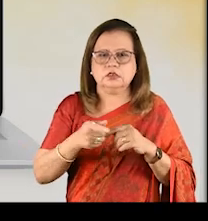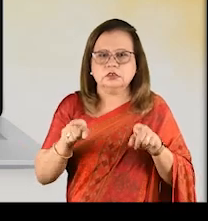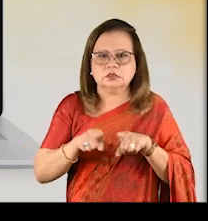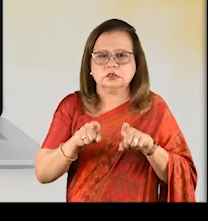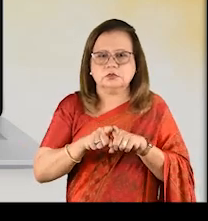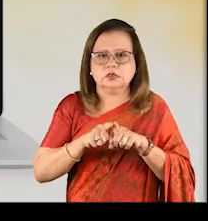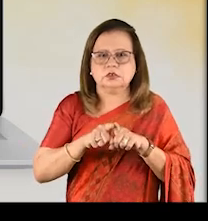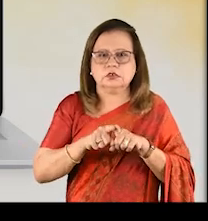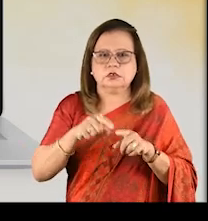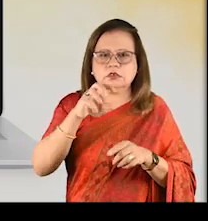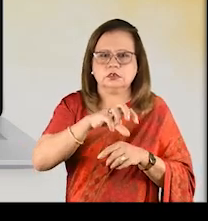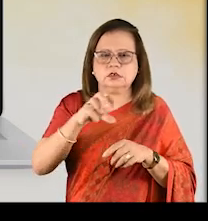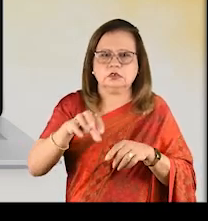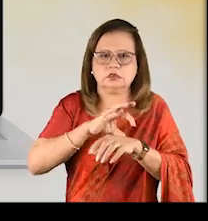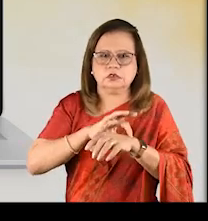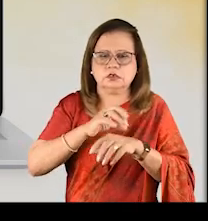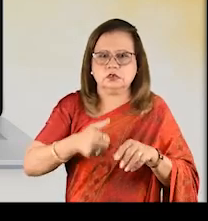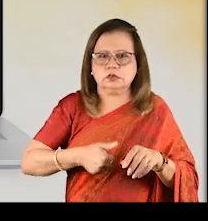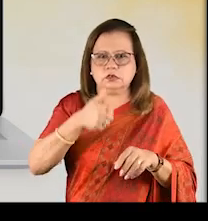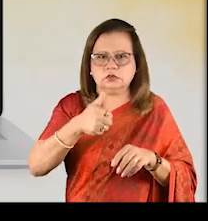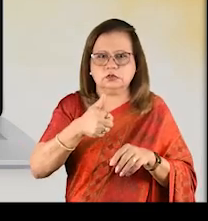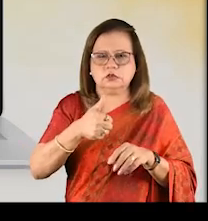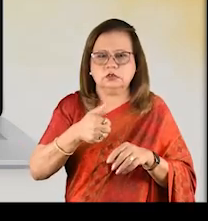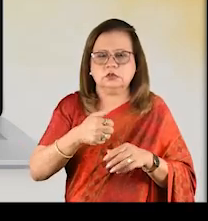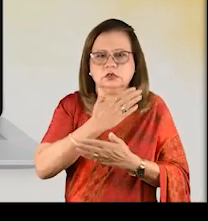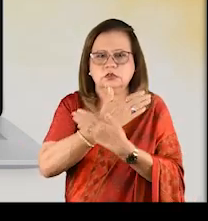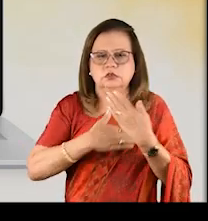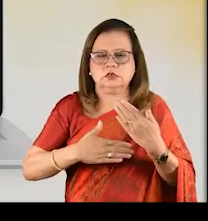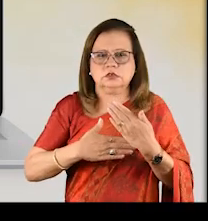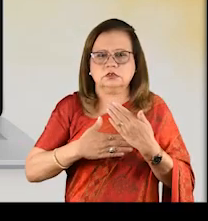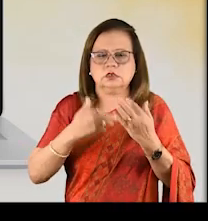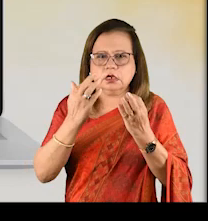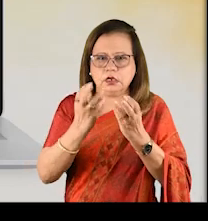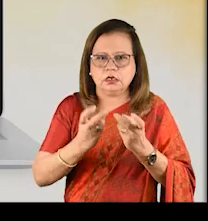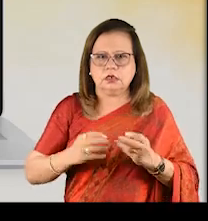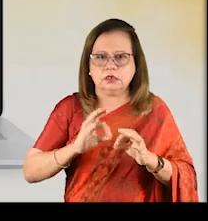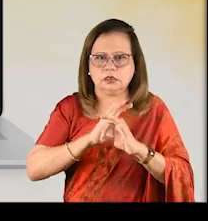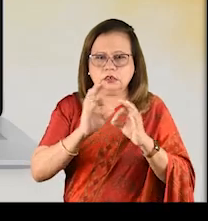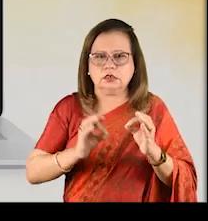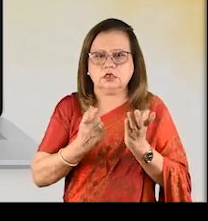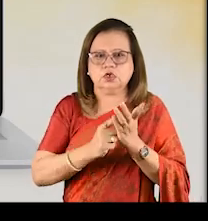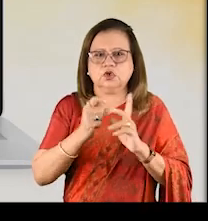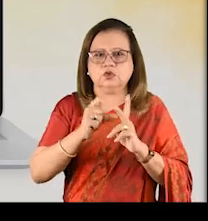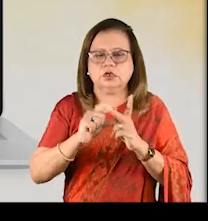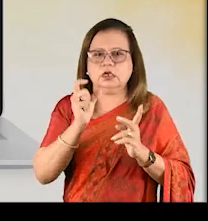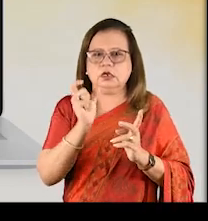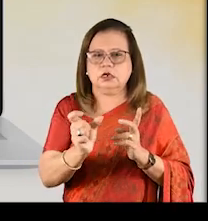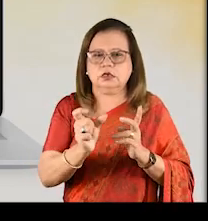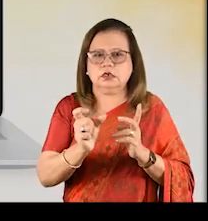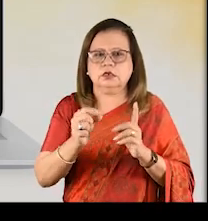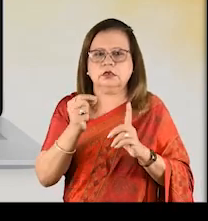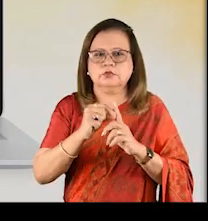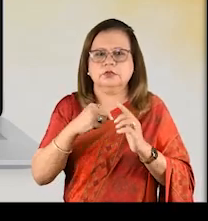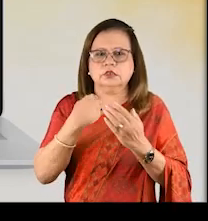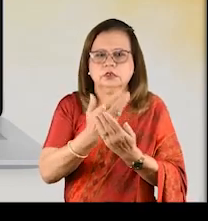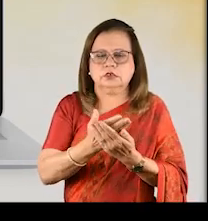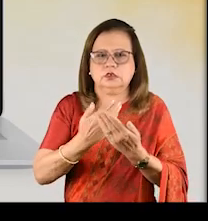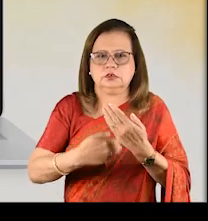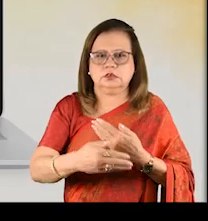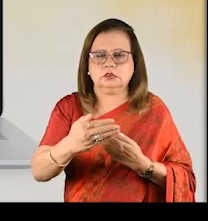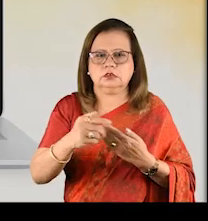संबंधित मुख्य जिला चिकित्सा अधिकारी द्वारा दिव्यांगजनों का आकलन करके UDID कार्ड प्रदान किया जाता